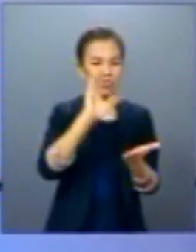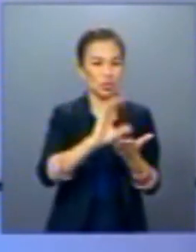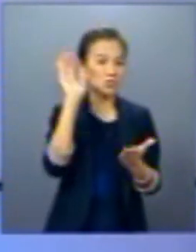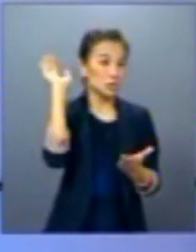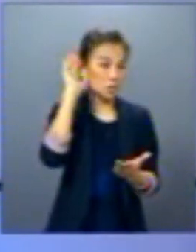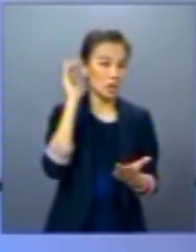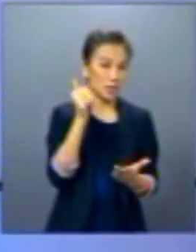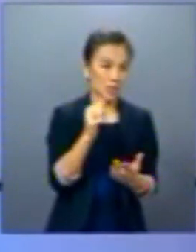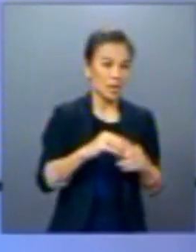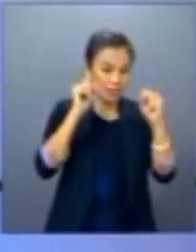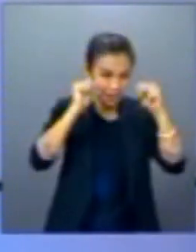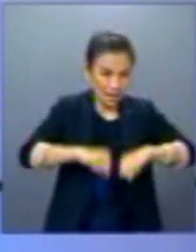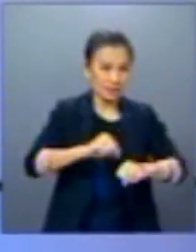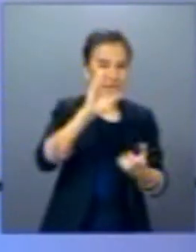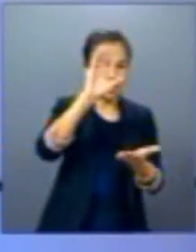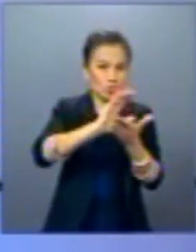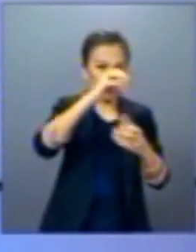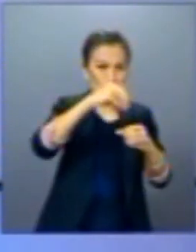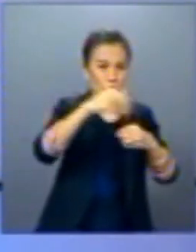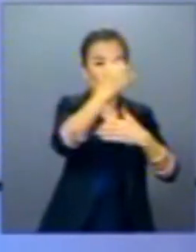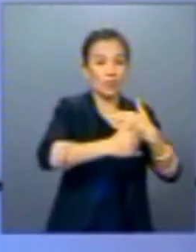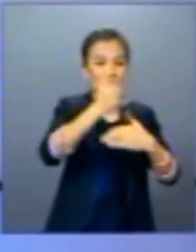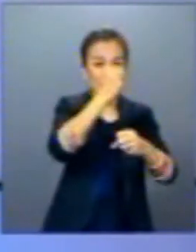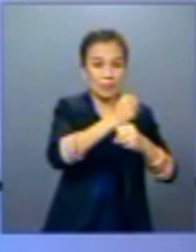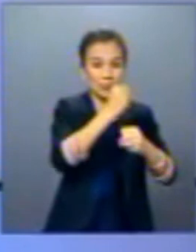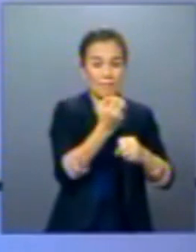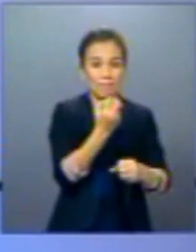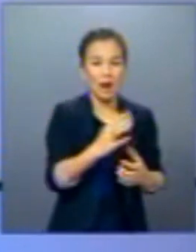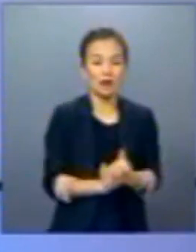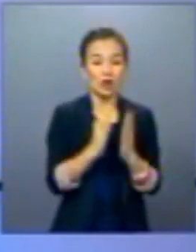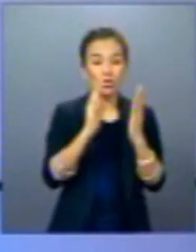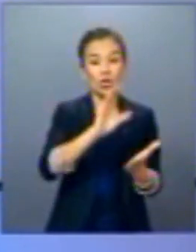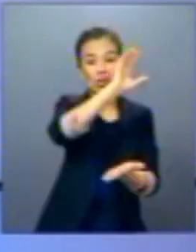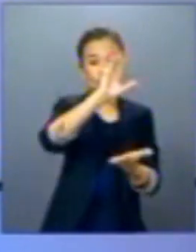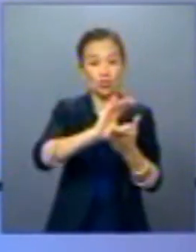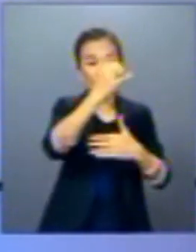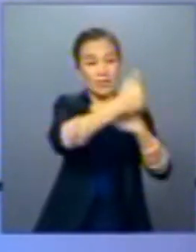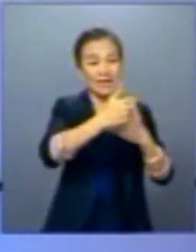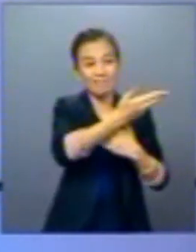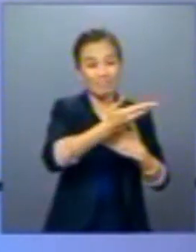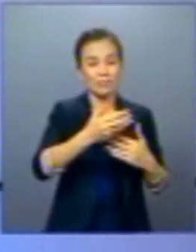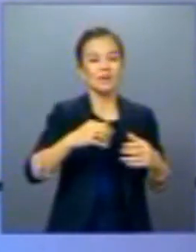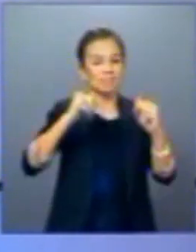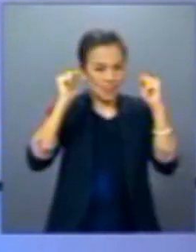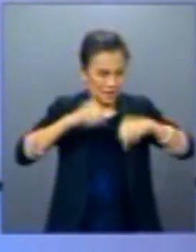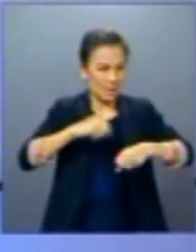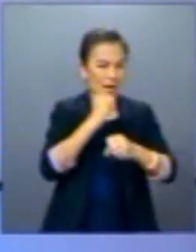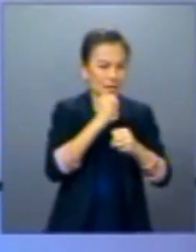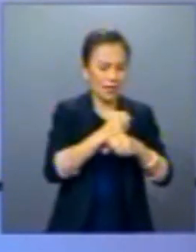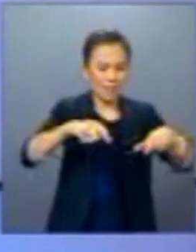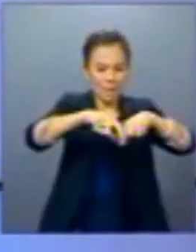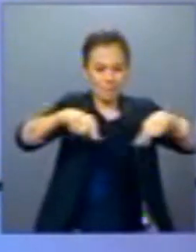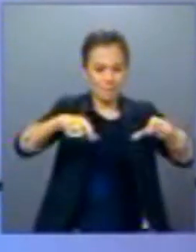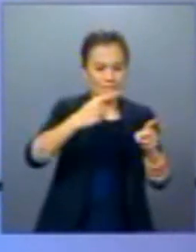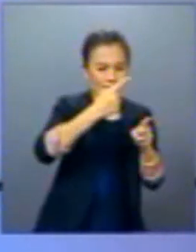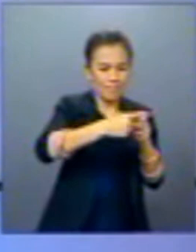แล้วก็ตัดสินใจลงทุนในประเทศมากขึ้นและขณะนี้มีนักลงทุนจากหลายประเทศตัดสินใจลงทุนผลิตแบตเตอรี่สำหรับรถยนต์ไฟฟ้